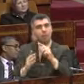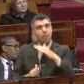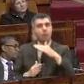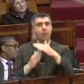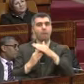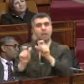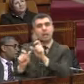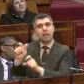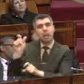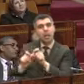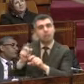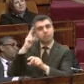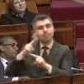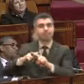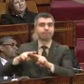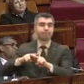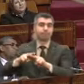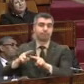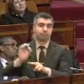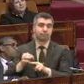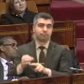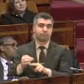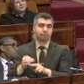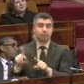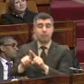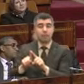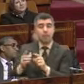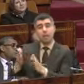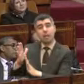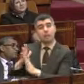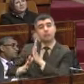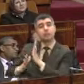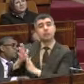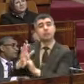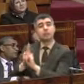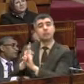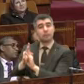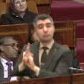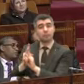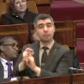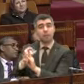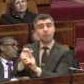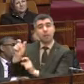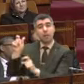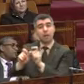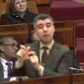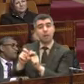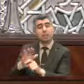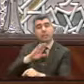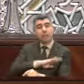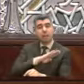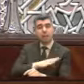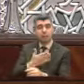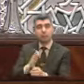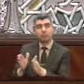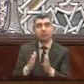الساكنة تعيش في أمل، لأن الساكنة موجودة بهذه المنطقة منذ الاستقلال، المقلع كان البارح. شكرا السيدة النائبة المحترمة.